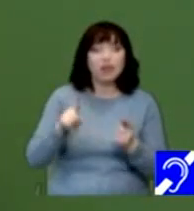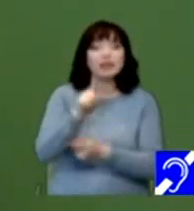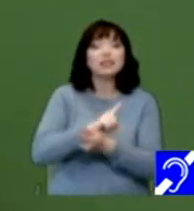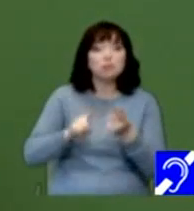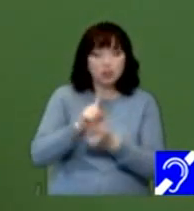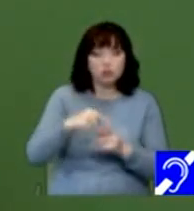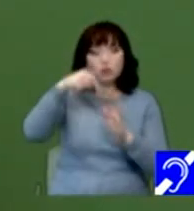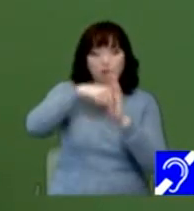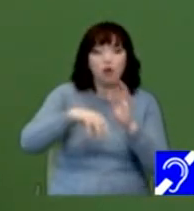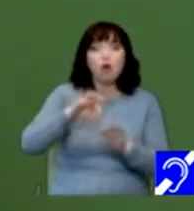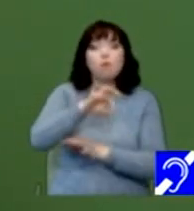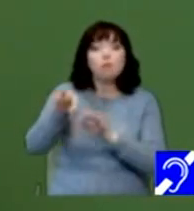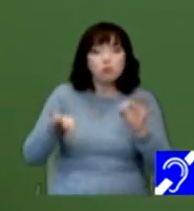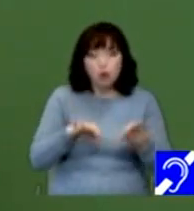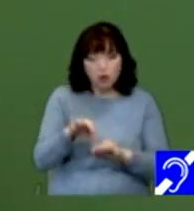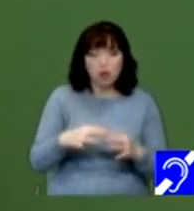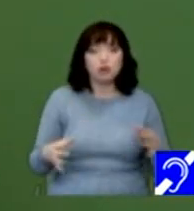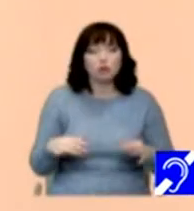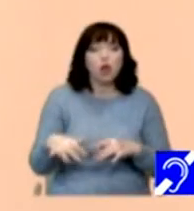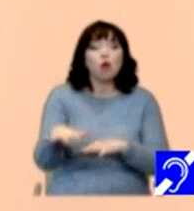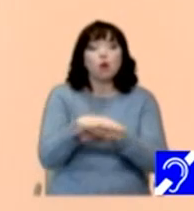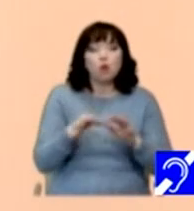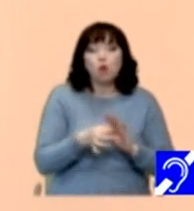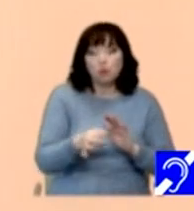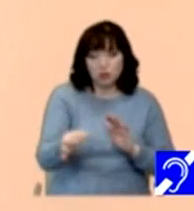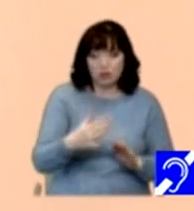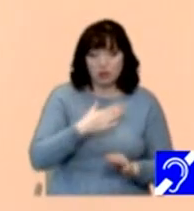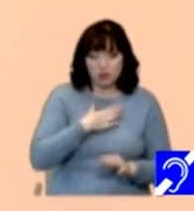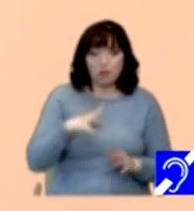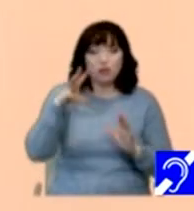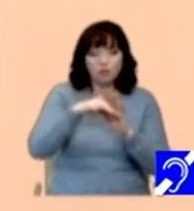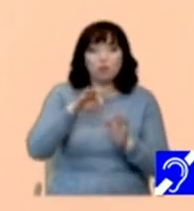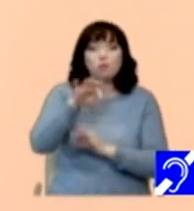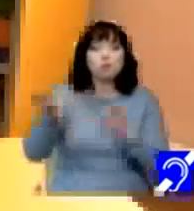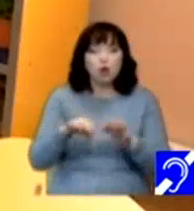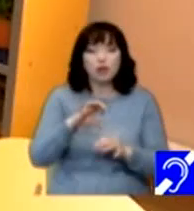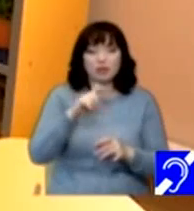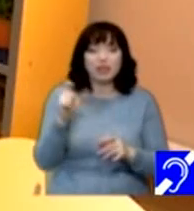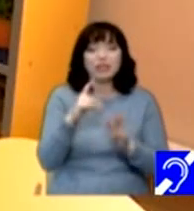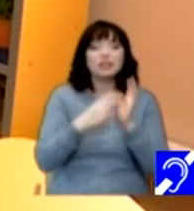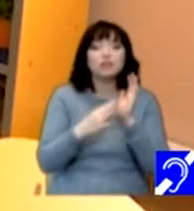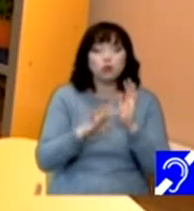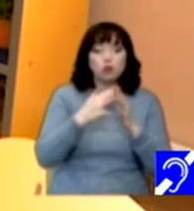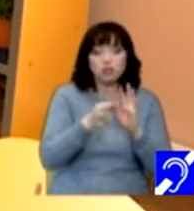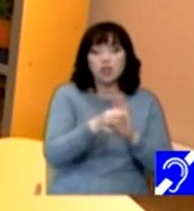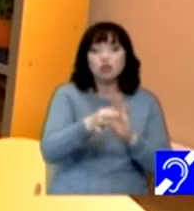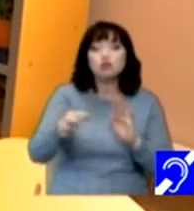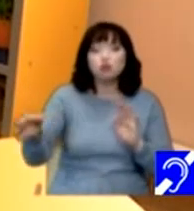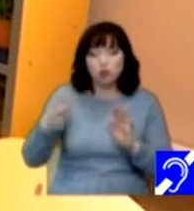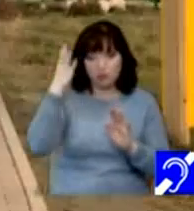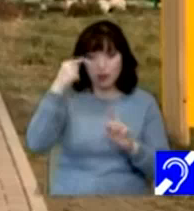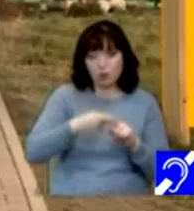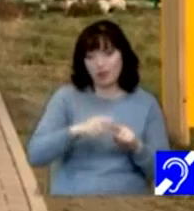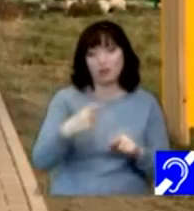renovată în cadrul programului Comunitatea Mea, care prevede implementarea proiectelor comunitare în peste 90 de localități ale Republicii